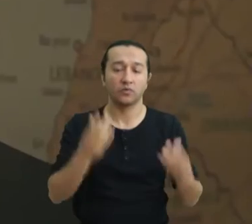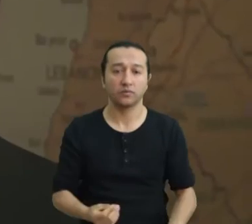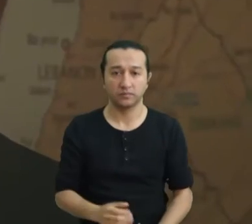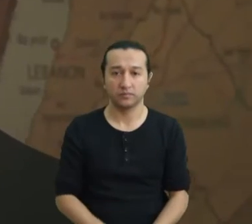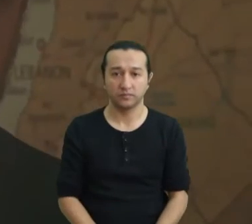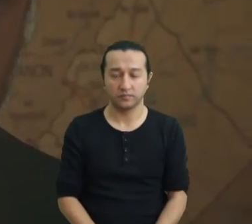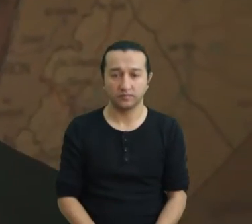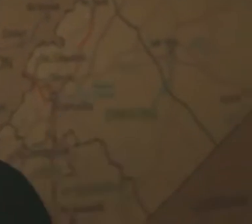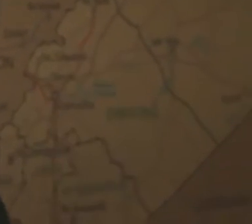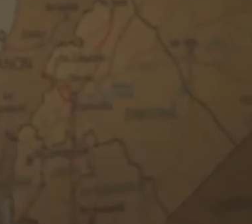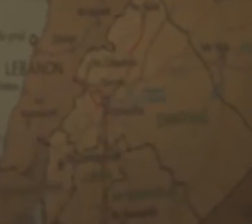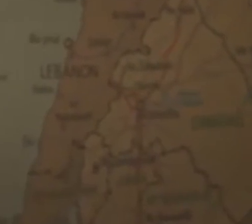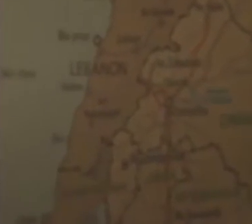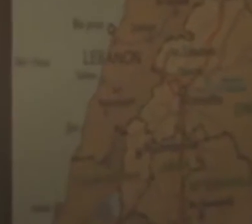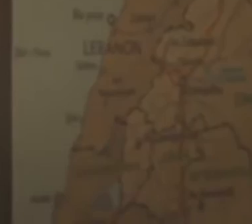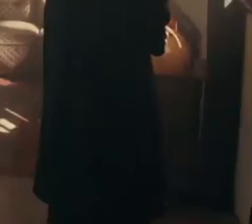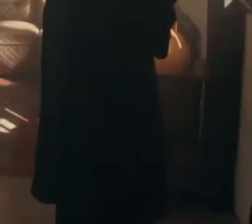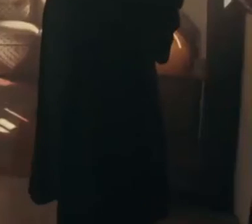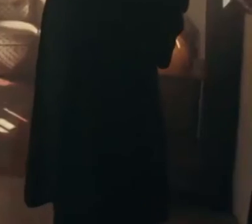Hazretleri.